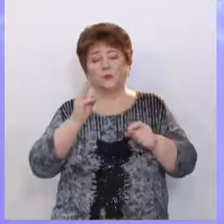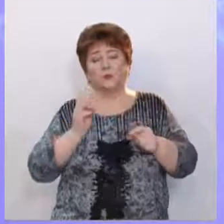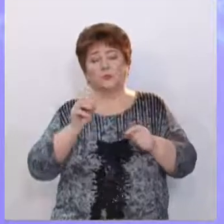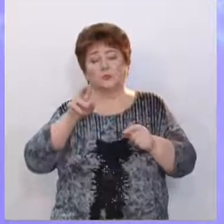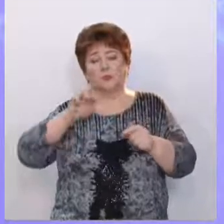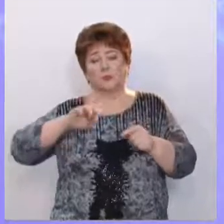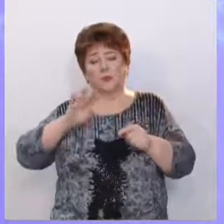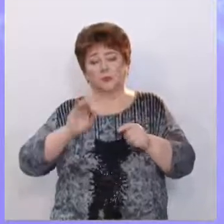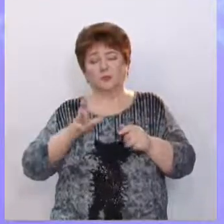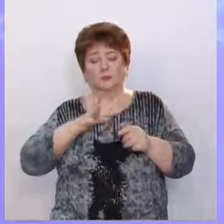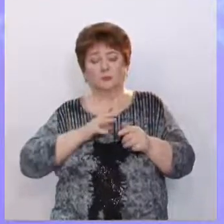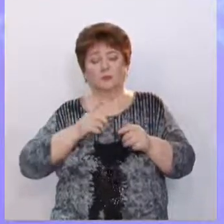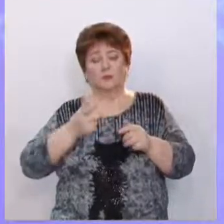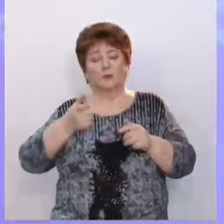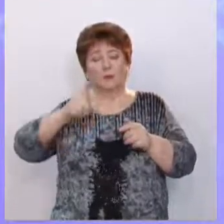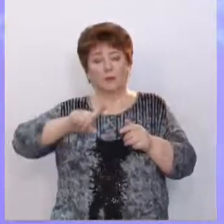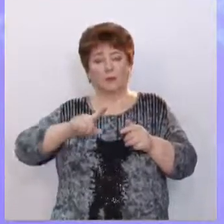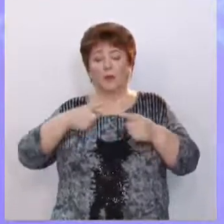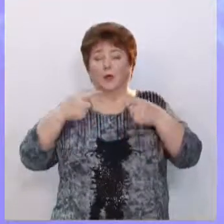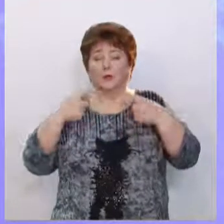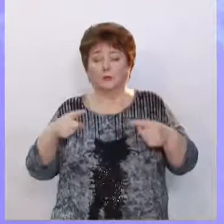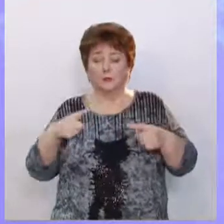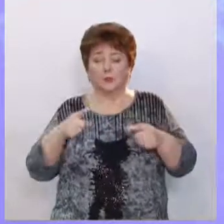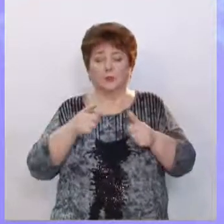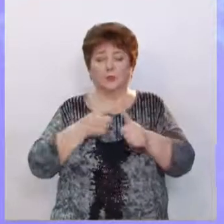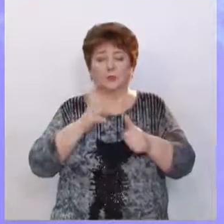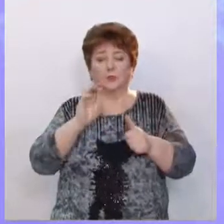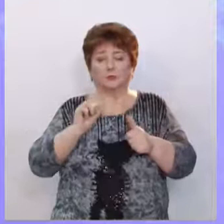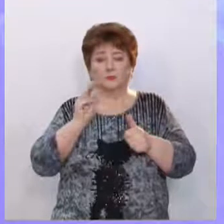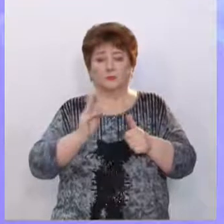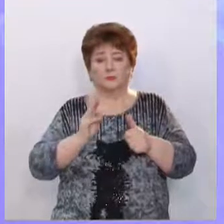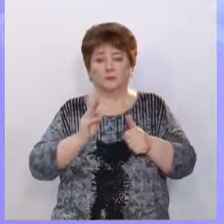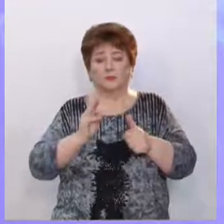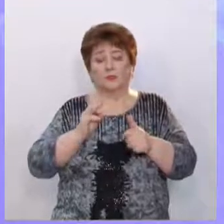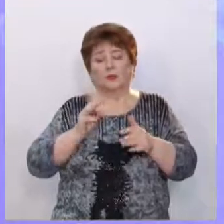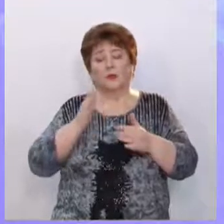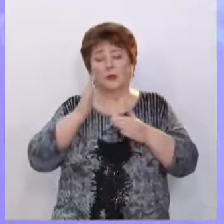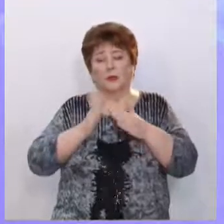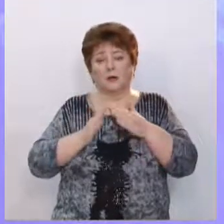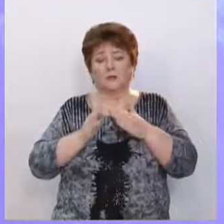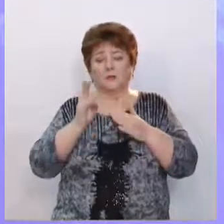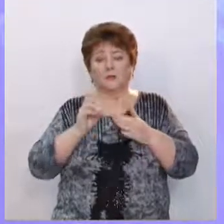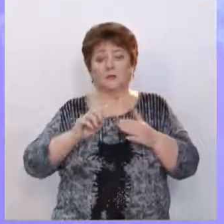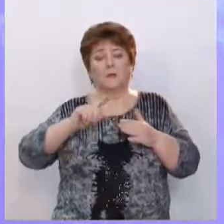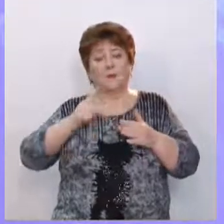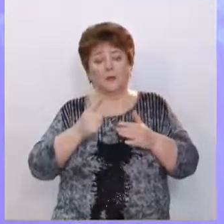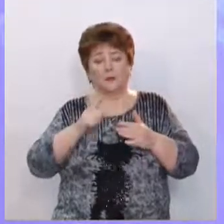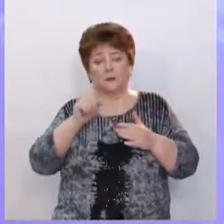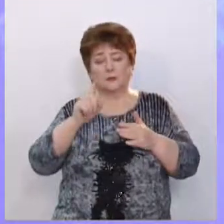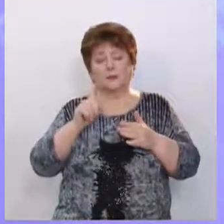стоял твердый знак, а другие имена существительные оканчивались на мягкий